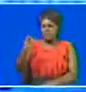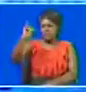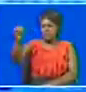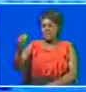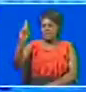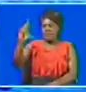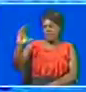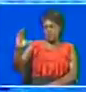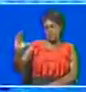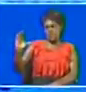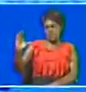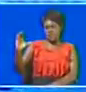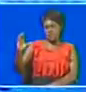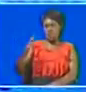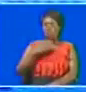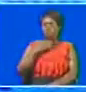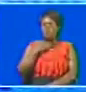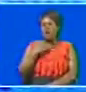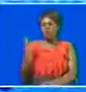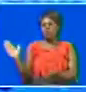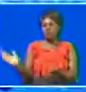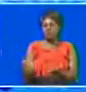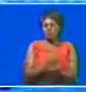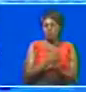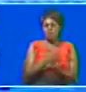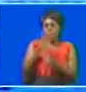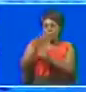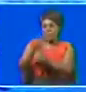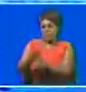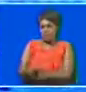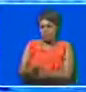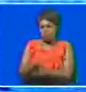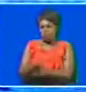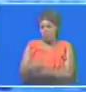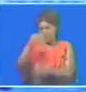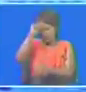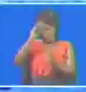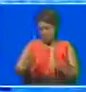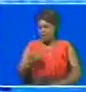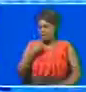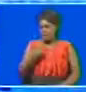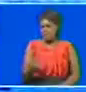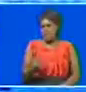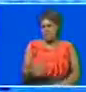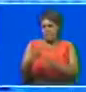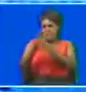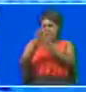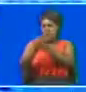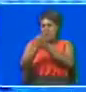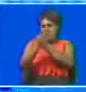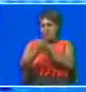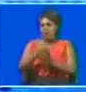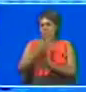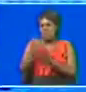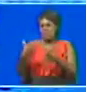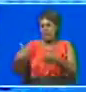maridhiano ikiwa imejitolea kumaliza dhuluma za kihistoria nchini humu. Na Kingi amesema kwamba salamu za heri sasa zinapaswa